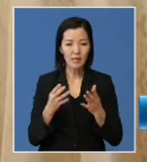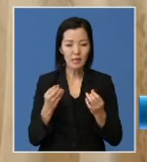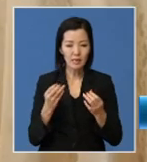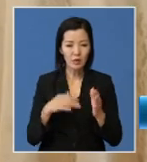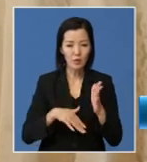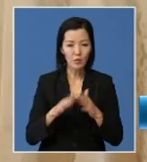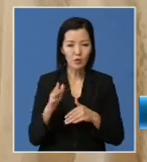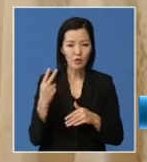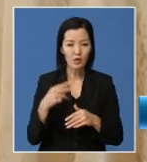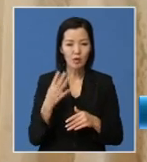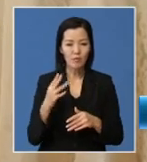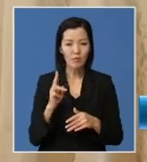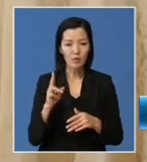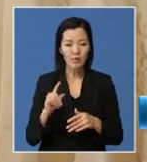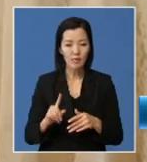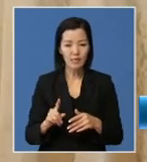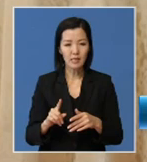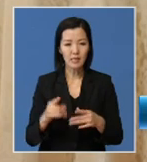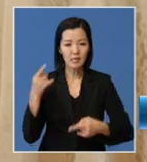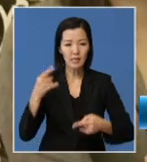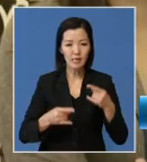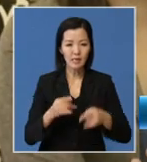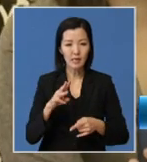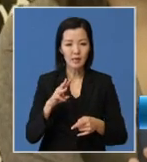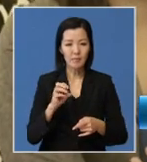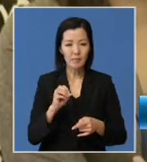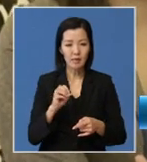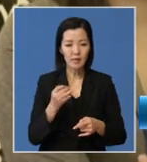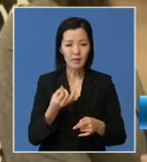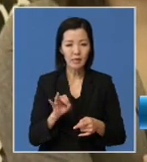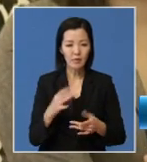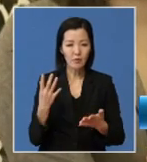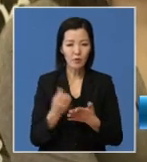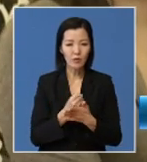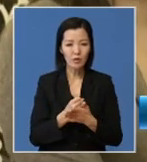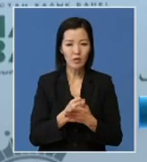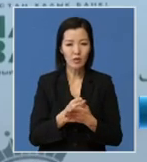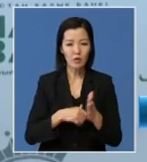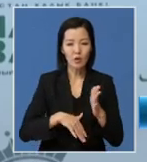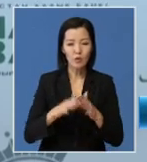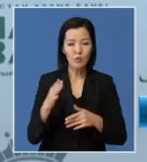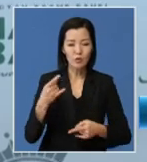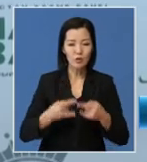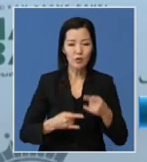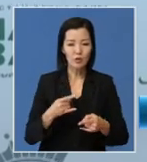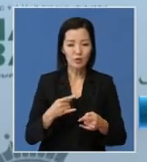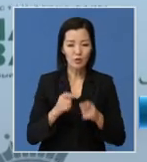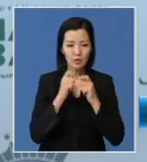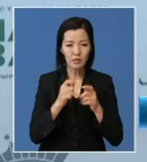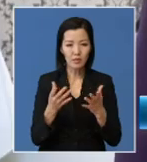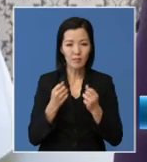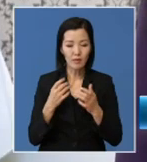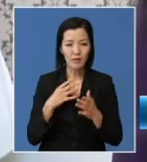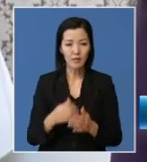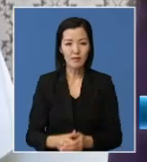үздігі 24 кезет арнасының тілшісі Мерей Мұратқан қызы. Ол үздік телесюжет аталымы бойынша сый сияпатқа ие